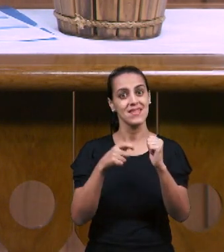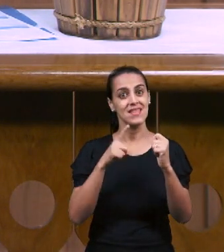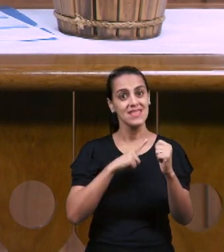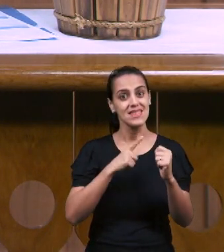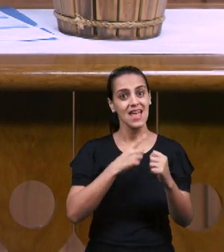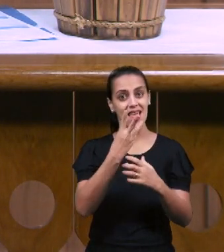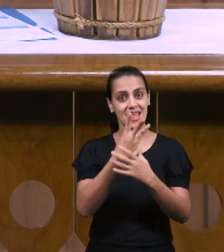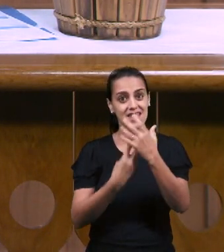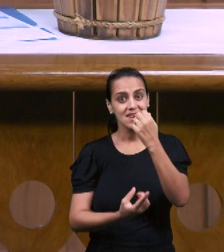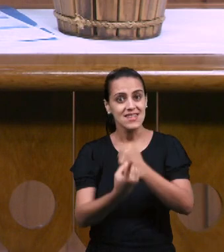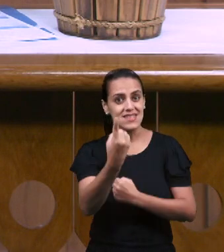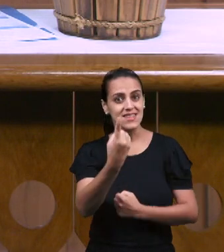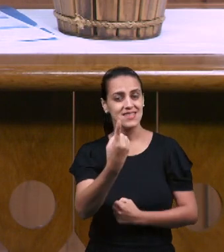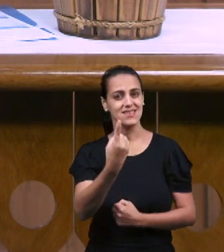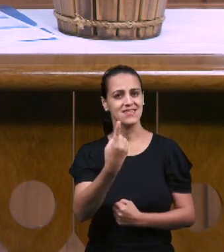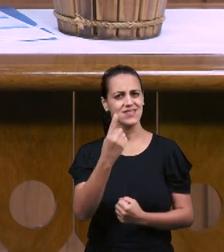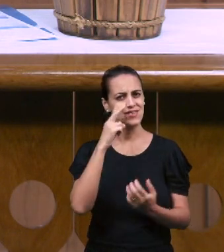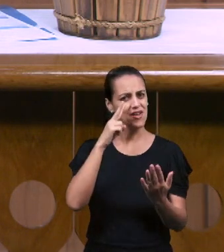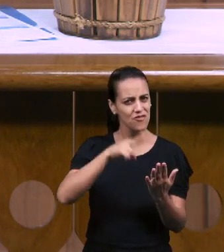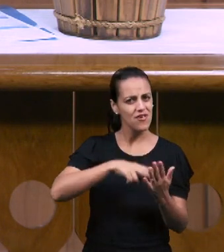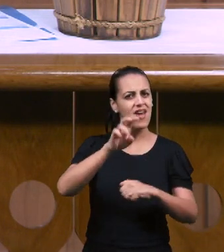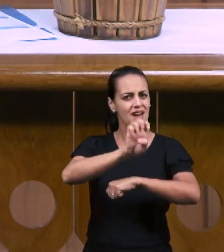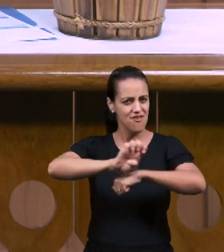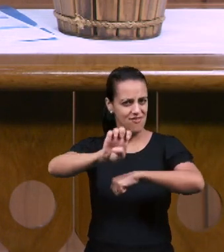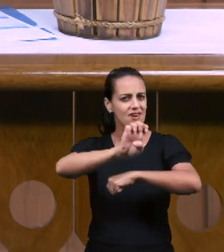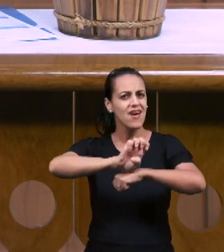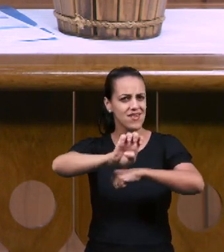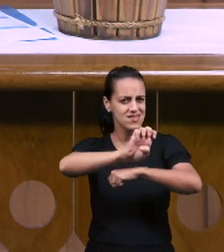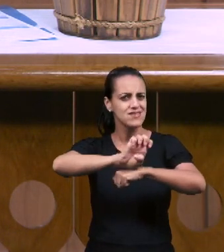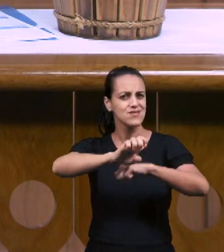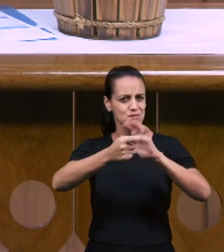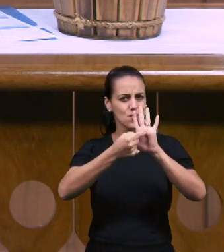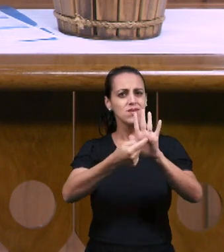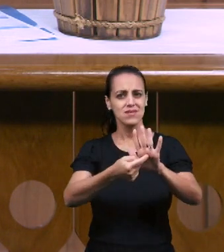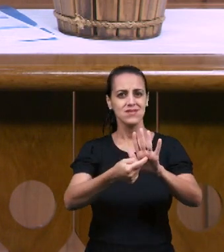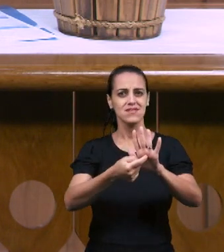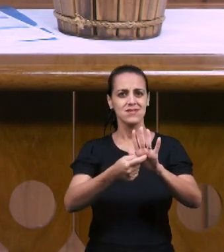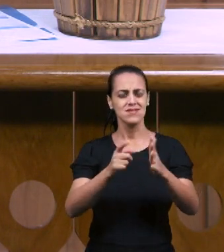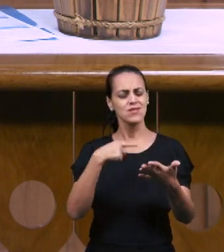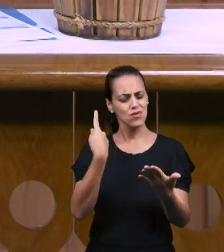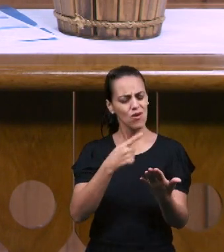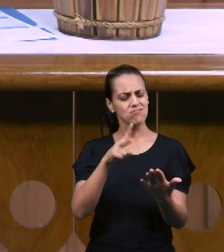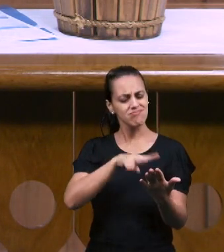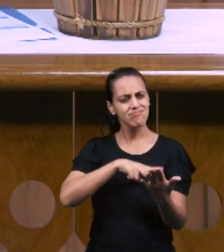Nous voyons cela dans la lettre de Paul aux Éphésiens. Nous sommes en train de voir